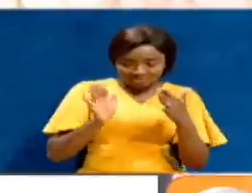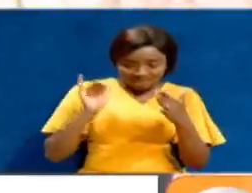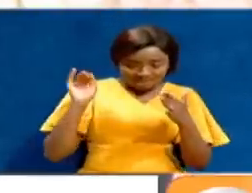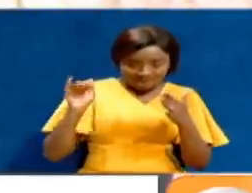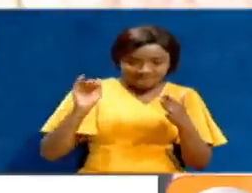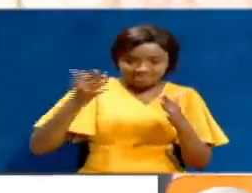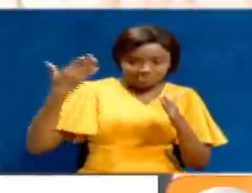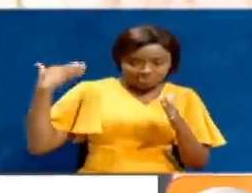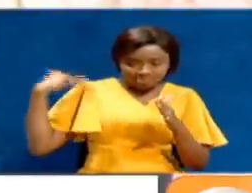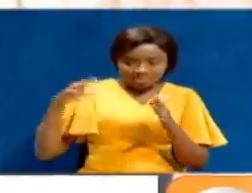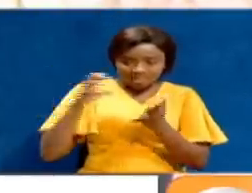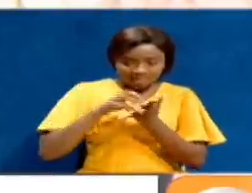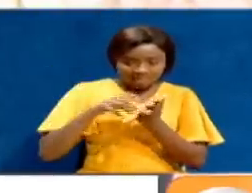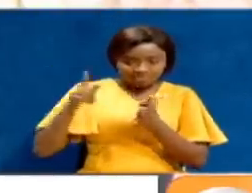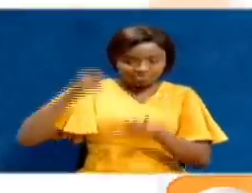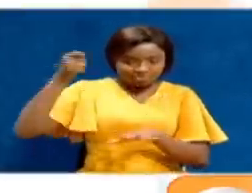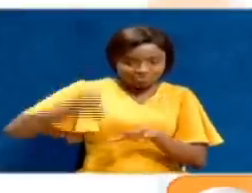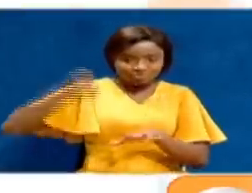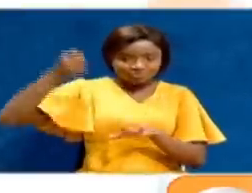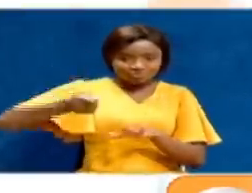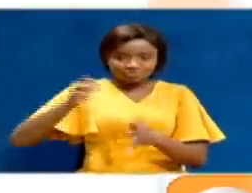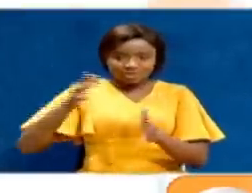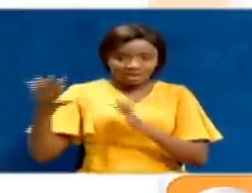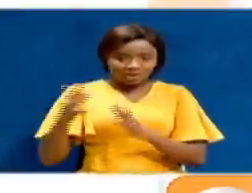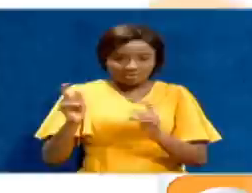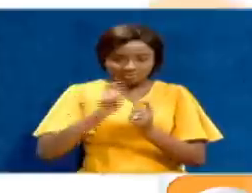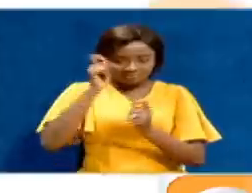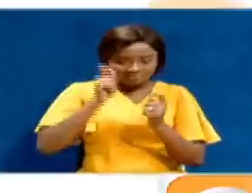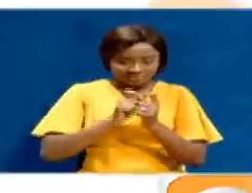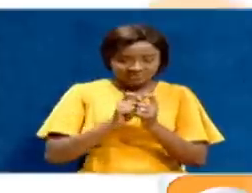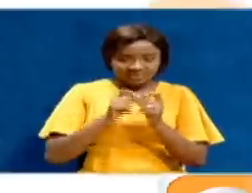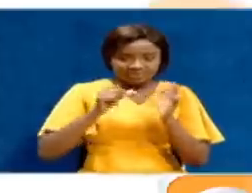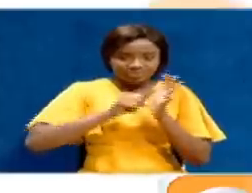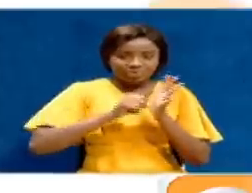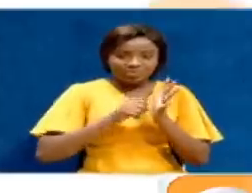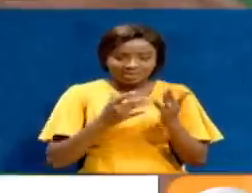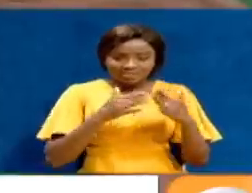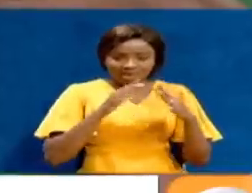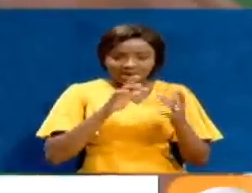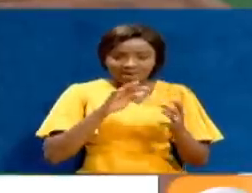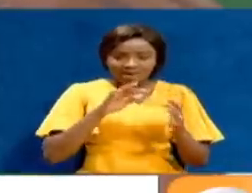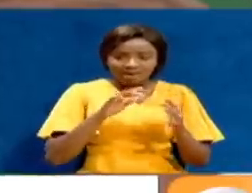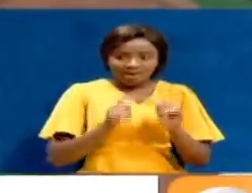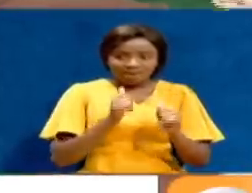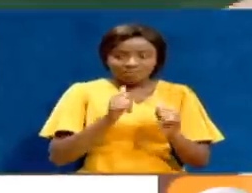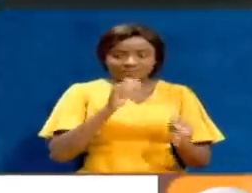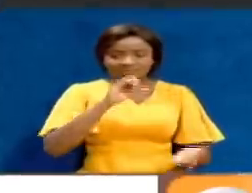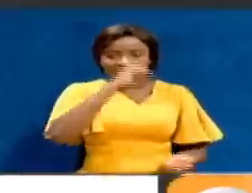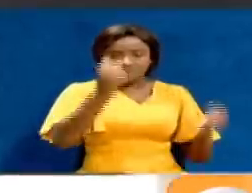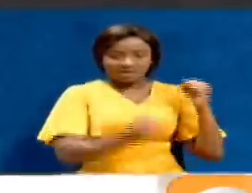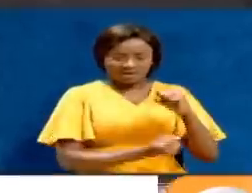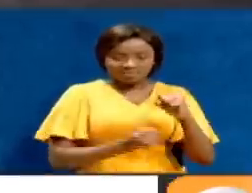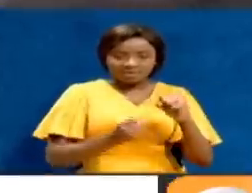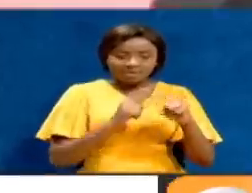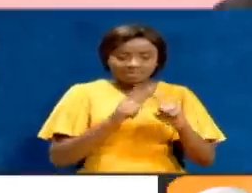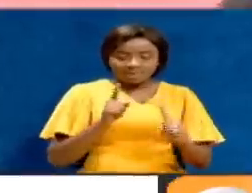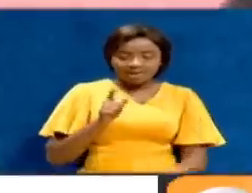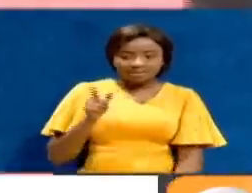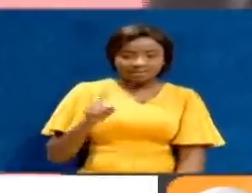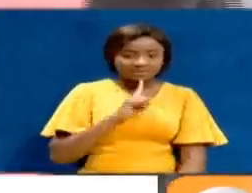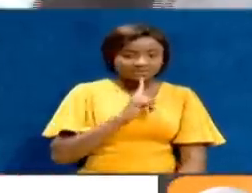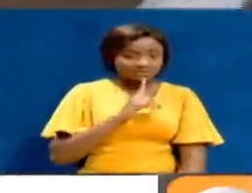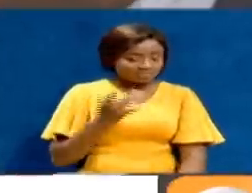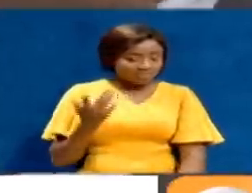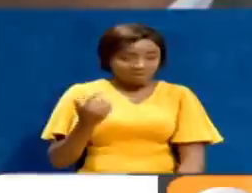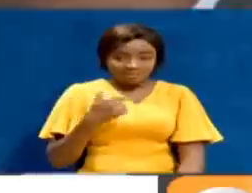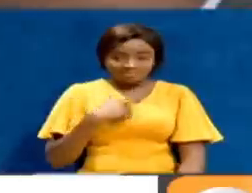ya kesi alizosimamia na kutoa uamuzi, hasa kuhusu swala tata la ubakaji. Chitembwe alieleza tume hiyo